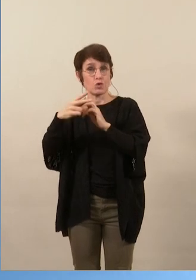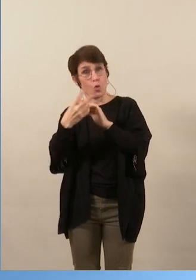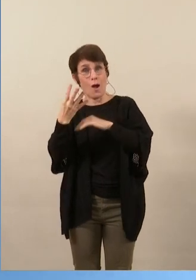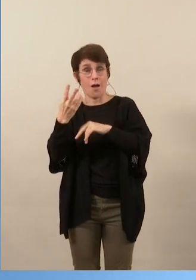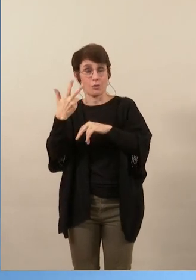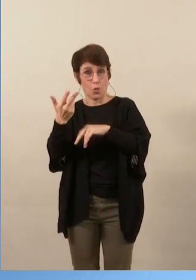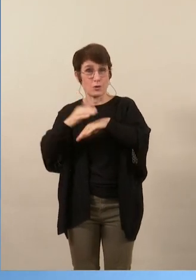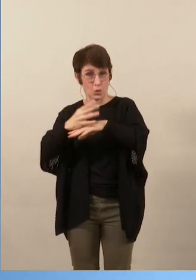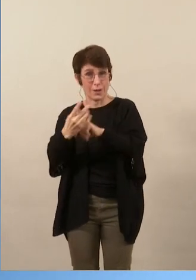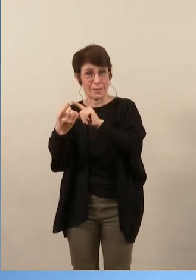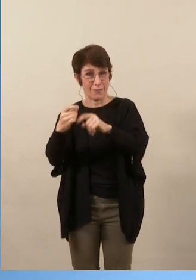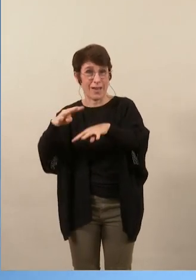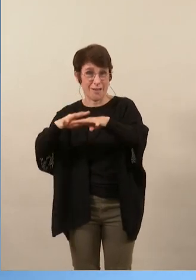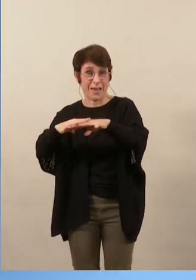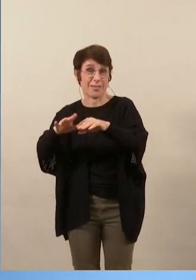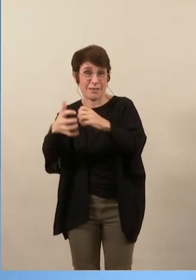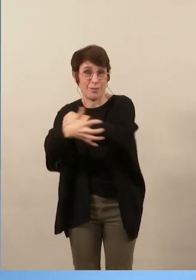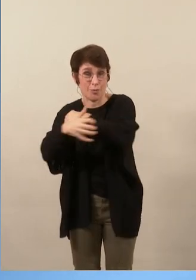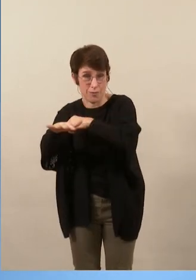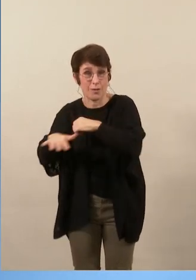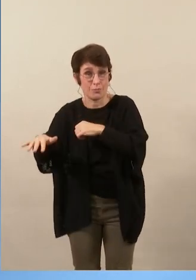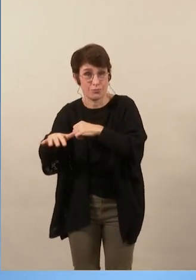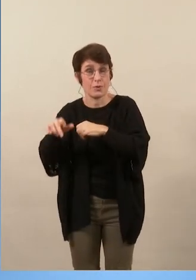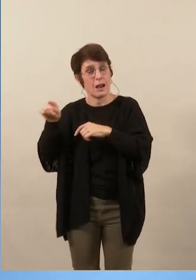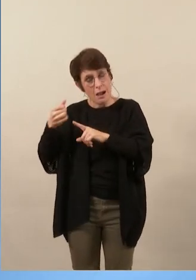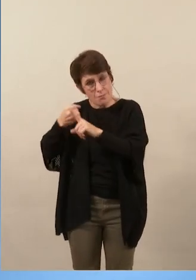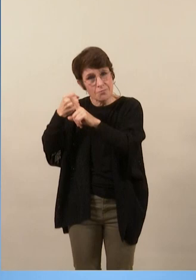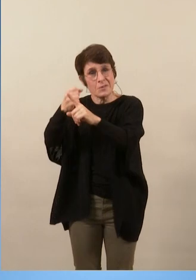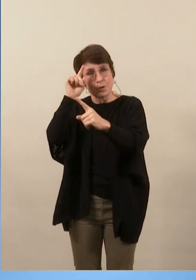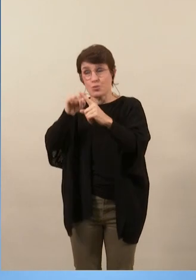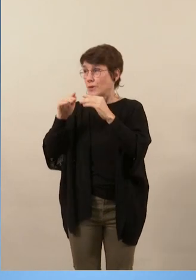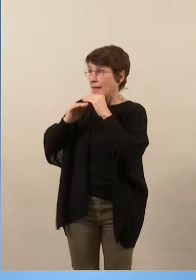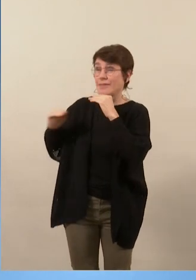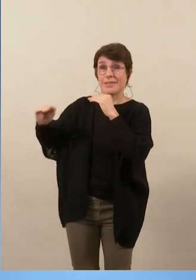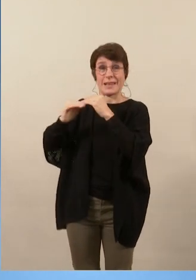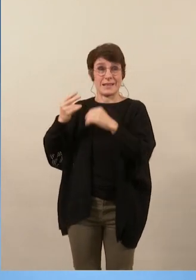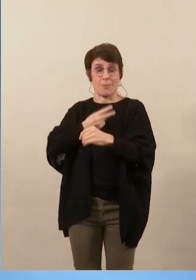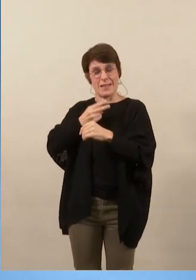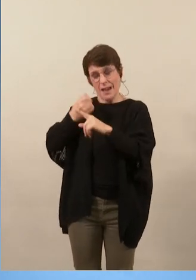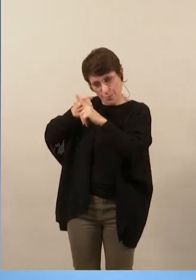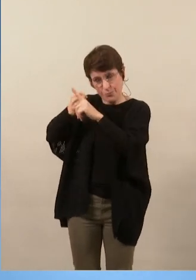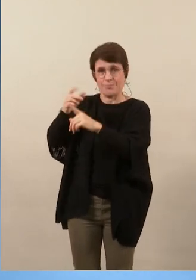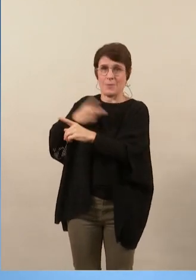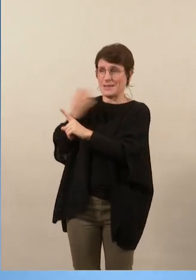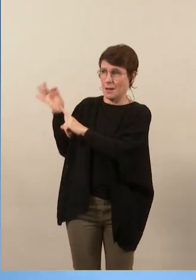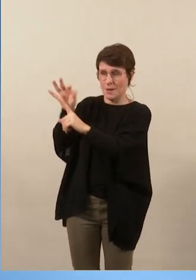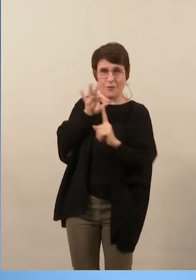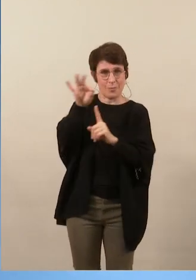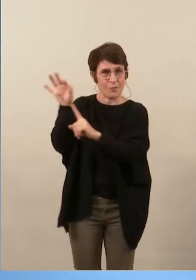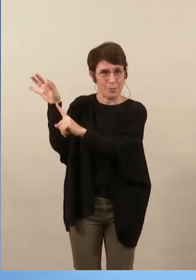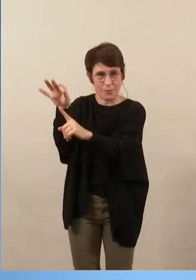populaires une agexa qui lutte aussi contre les déserts médicaux et puis une délibération portant sur les acteurs de l'alimentation